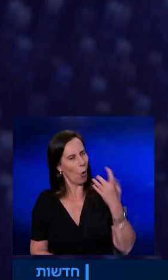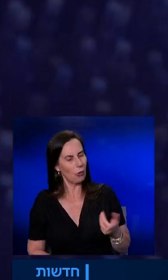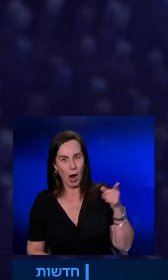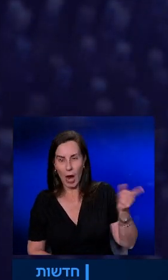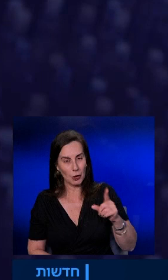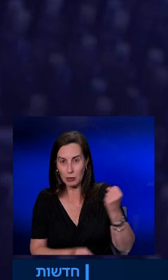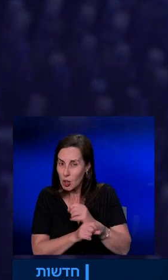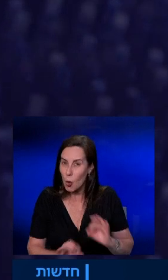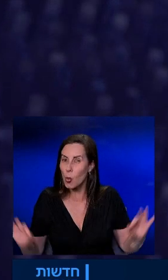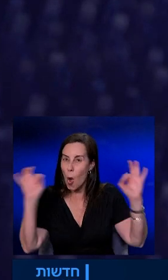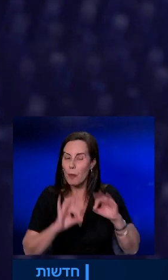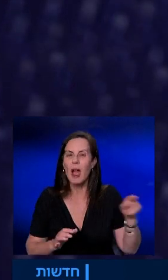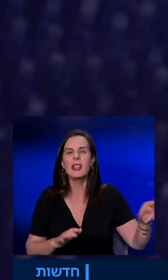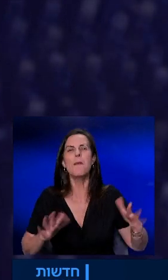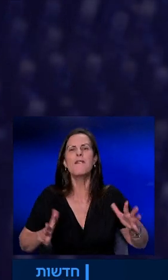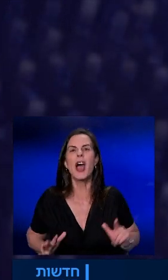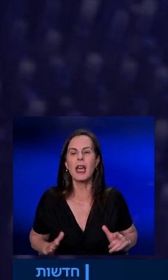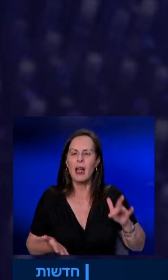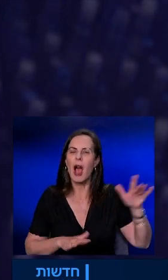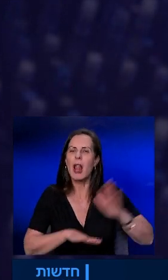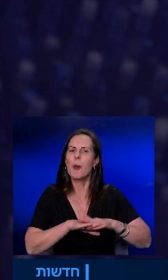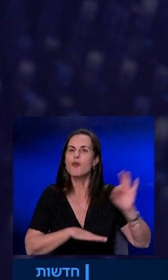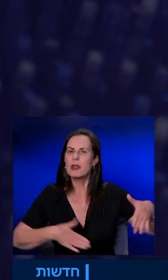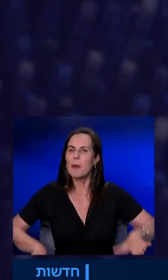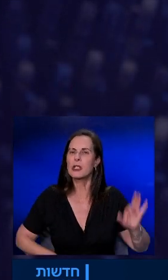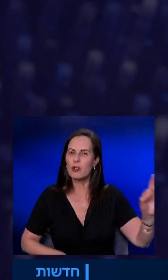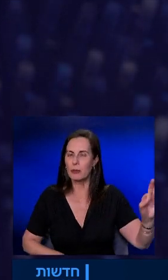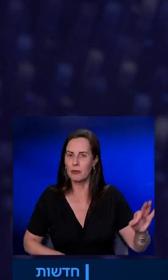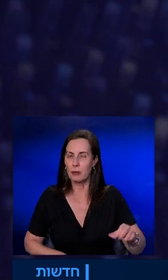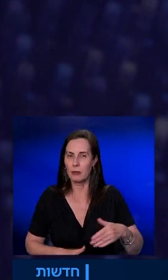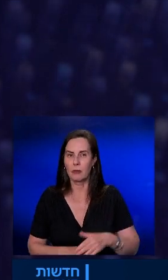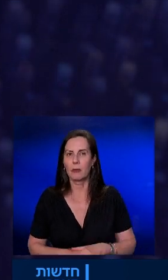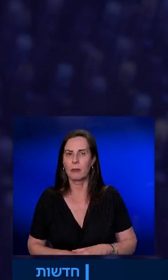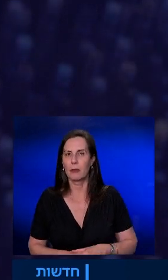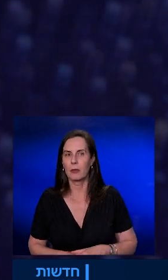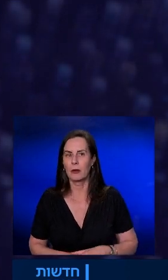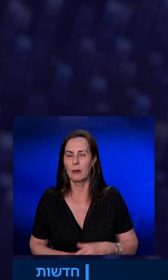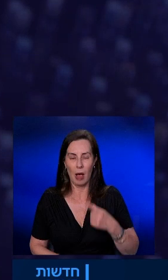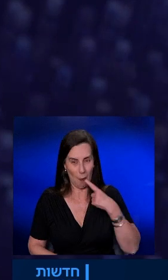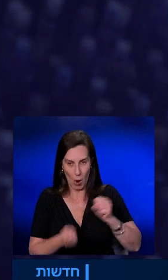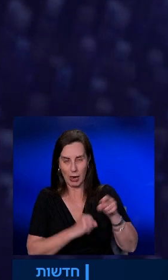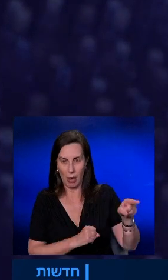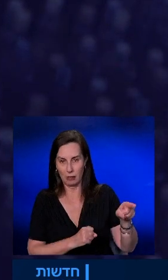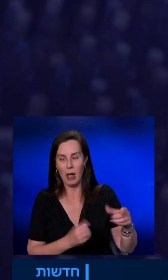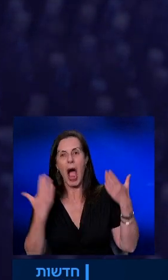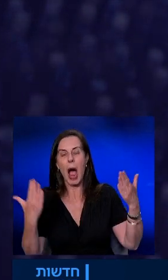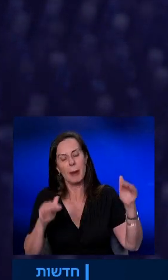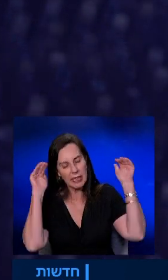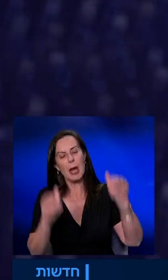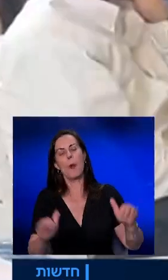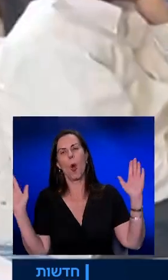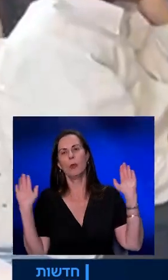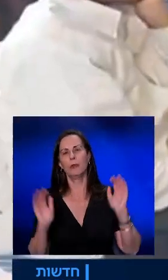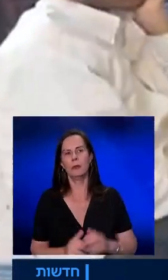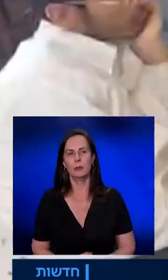תעשו כלום, כי אתם מפחדים על הכיסאות שלכם. אחרים יכלו לשר כהנה, אמן טיפלו בקרוב בעזרת